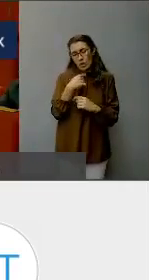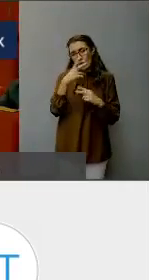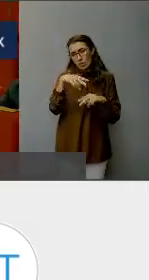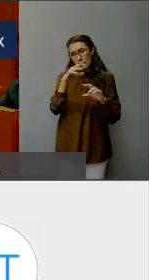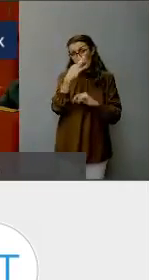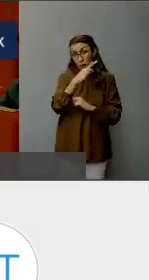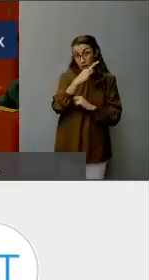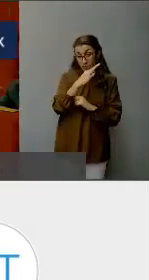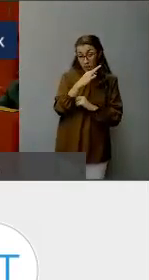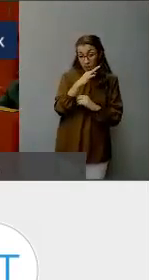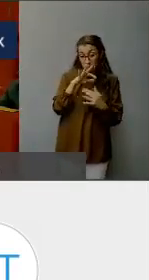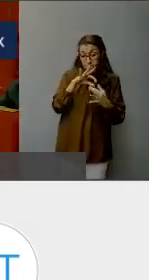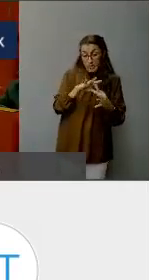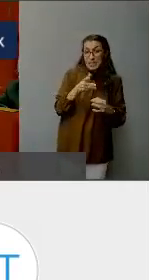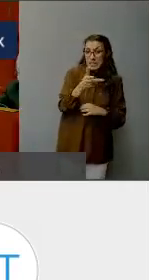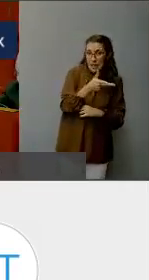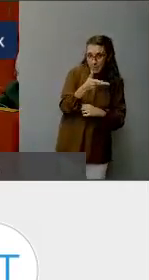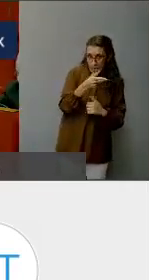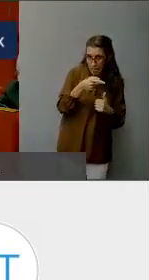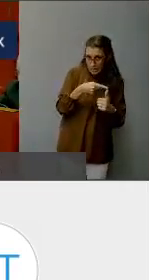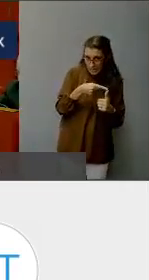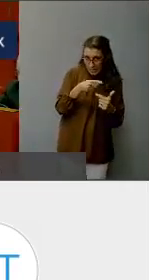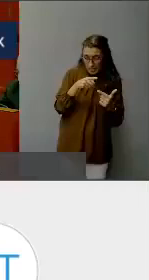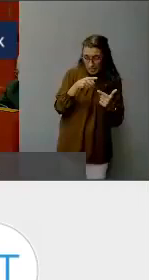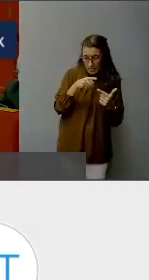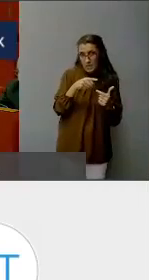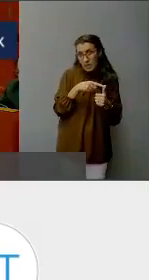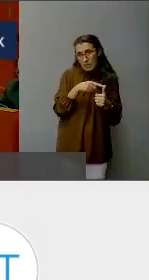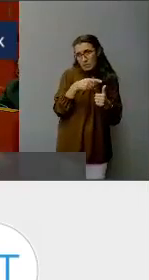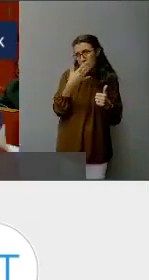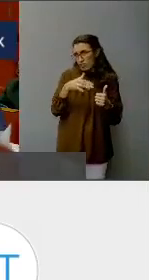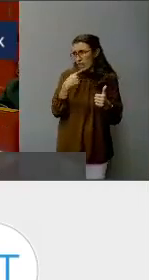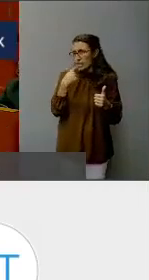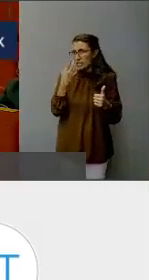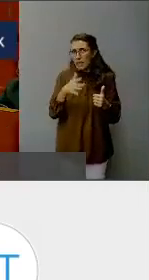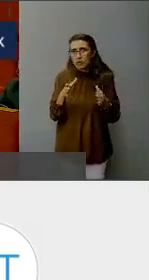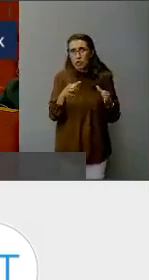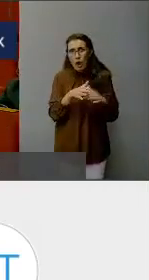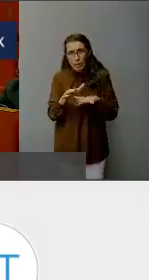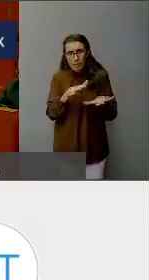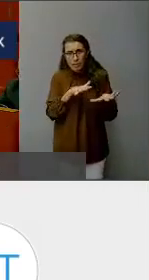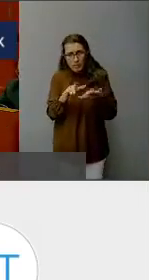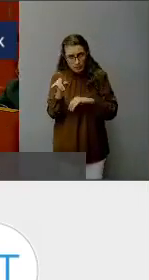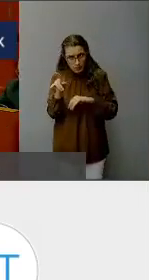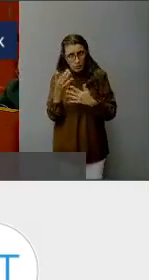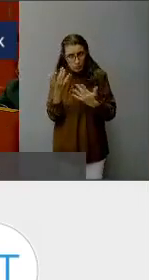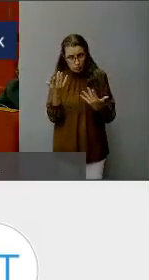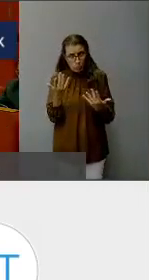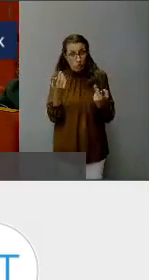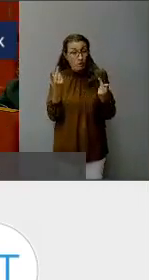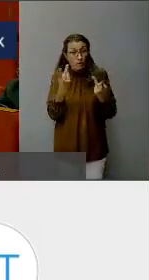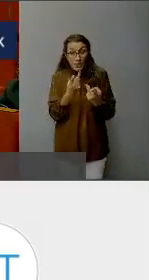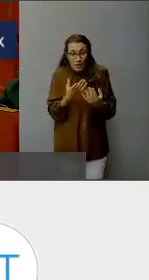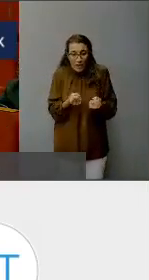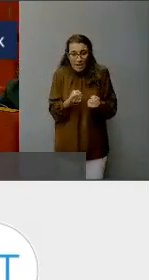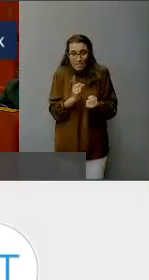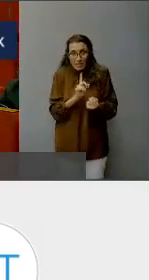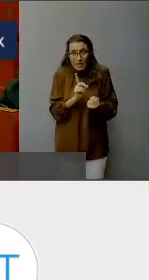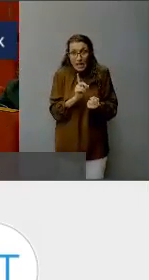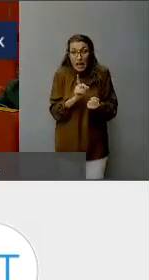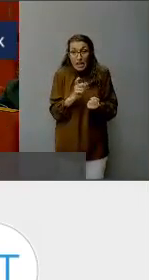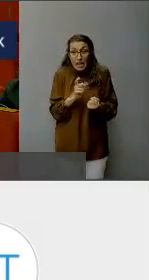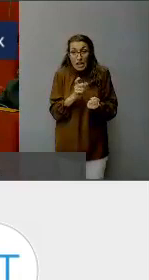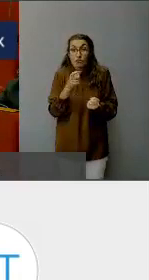è evidente per bocca della stessa amministrazione e non è efficace anche rispetto ai costi